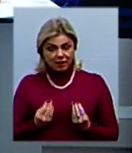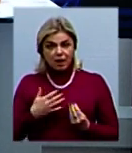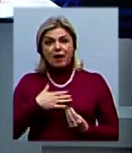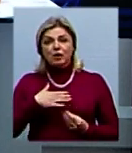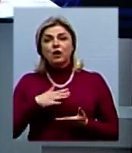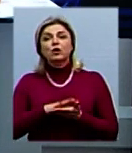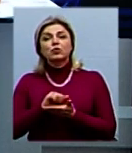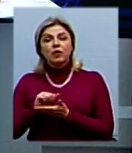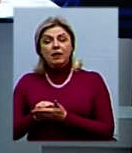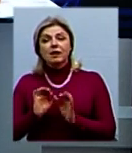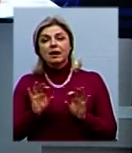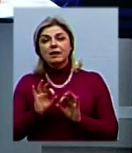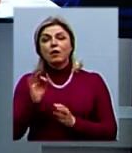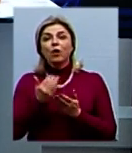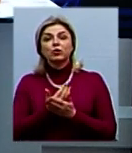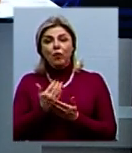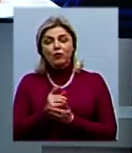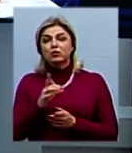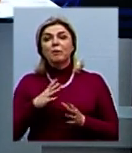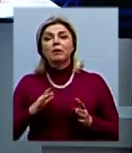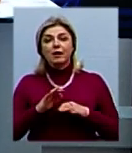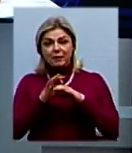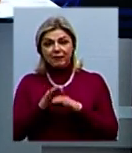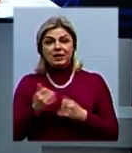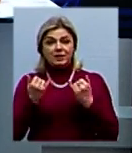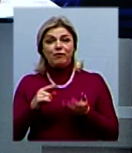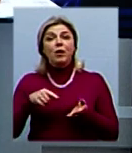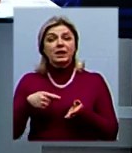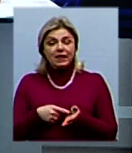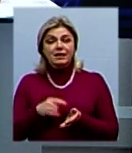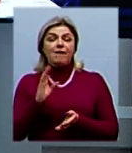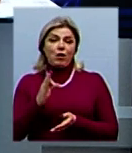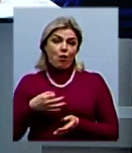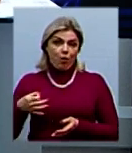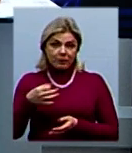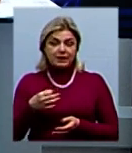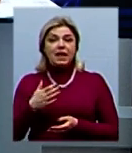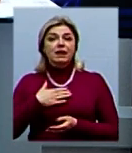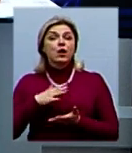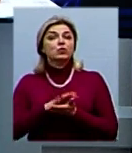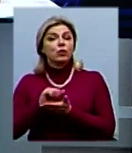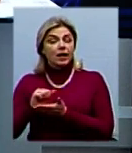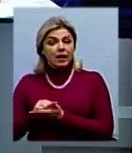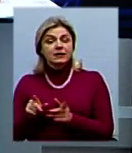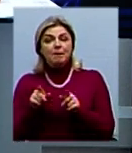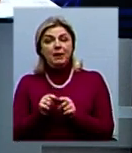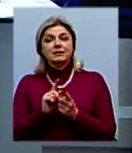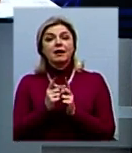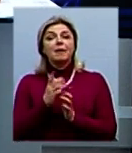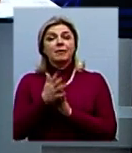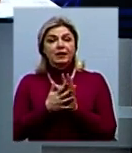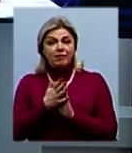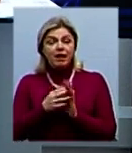сталися сьогодні у місті та області. Я Вікторія Андрушків. Разом зі мною працює Тетяна Миснікова. На початку коротко